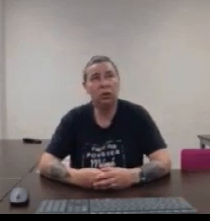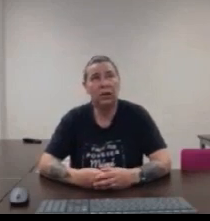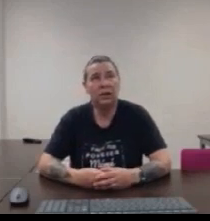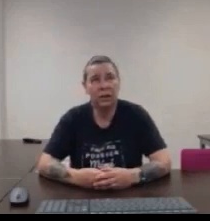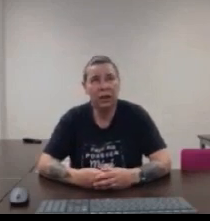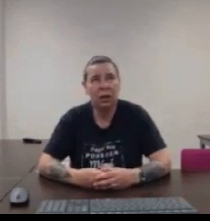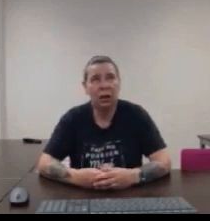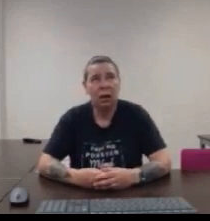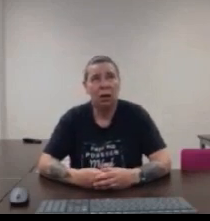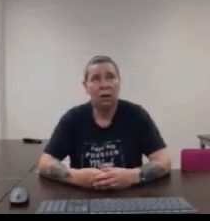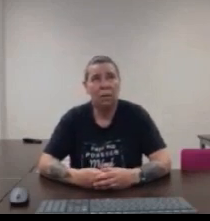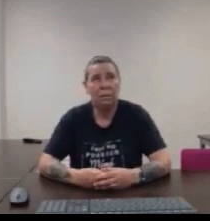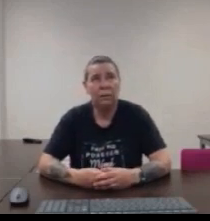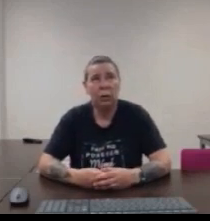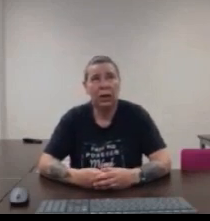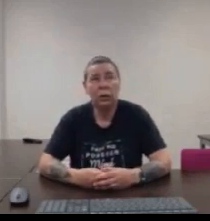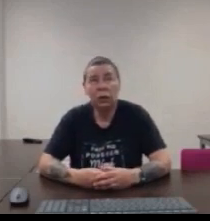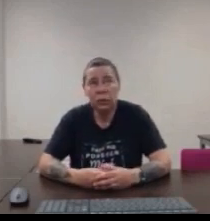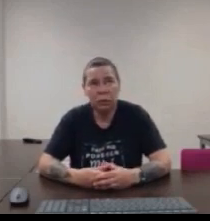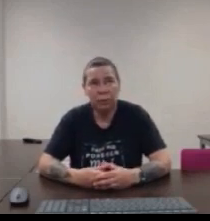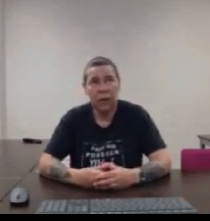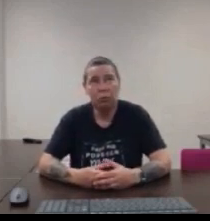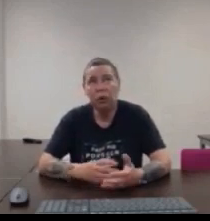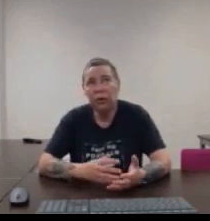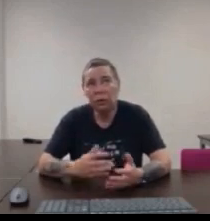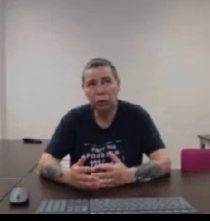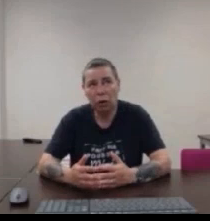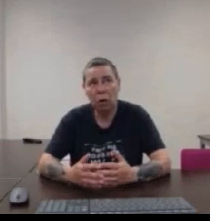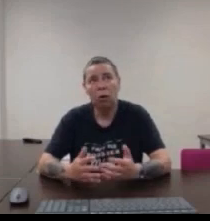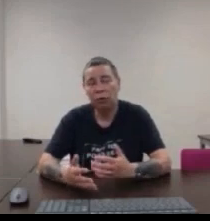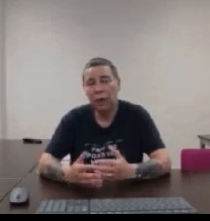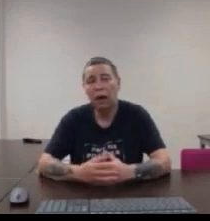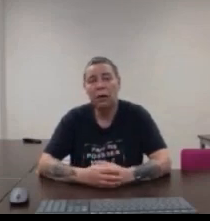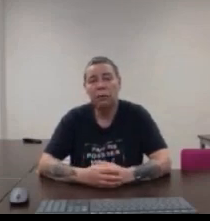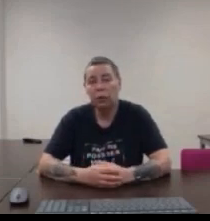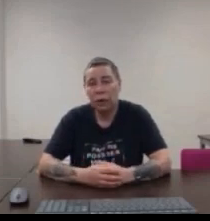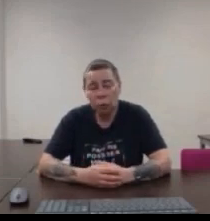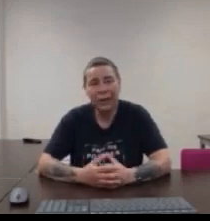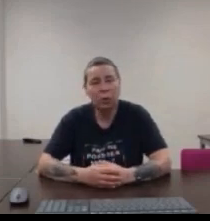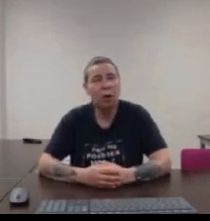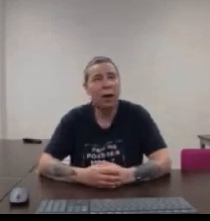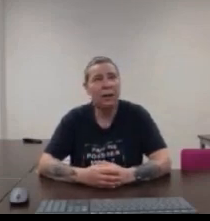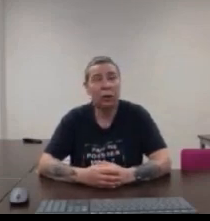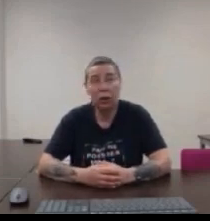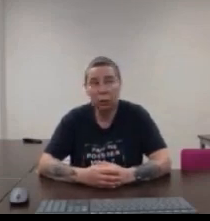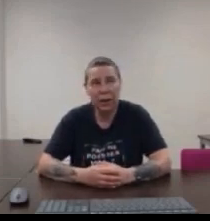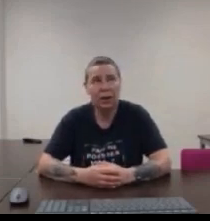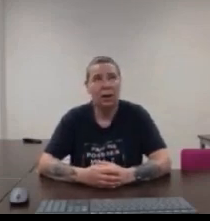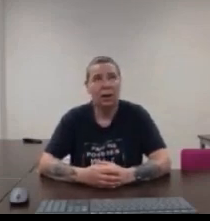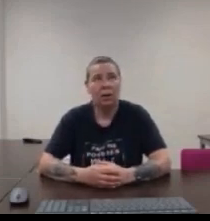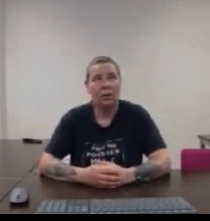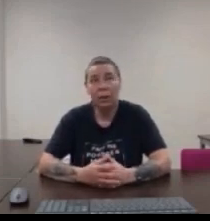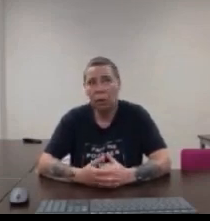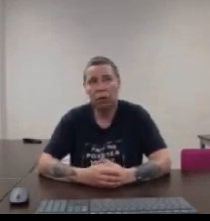sont liés au travail statique qu'on a évoqué juste avant. Et puis, dans un second temps, on va concrètement aller sur des